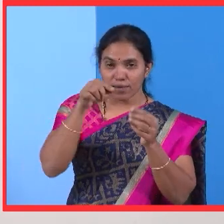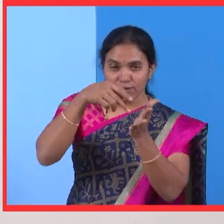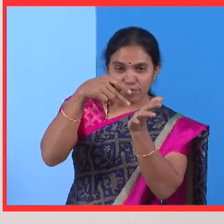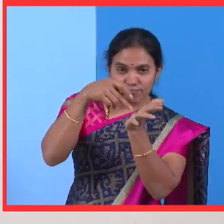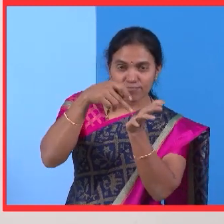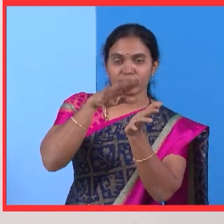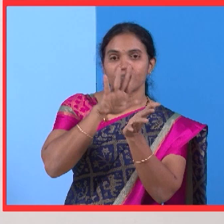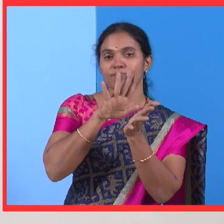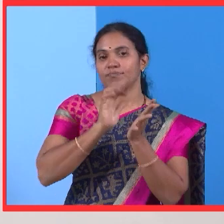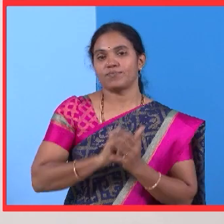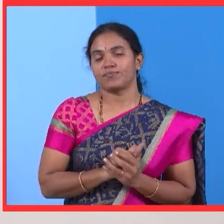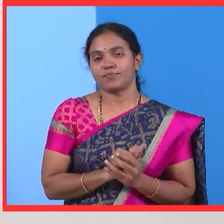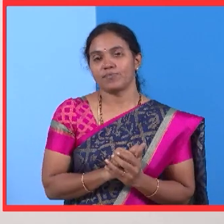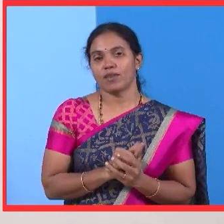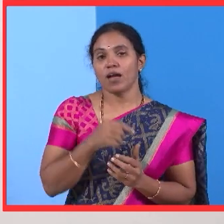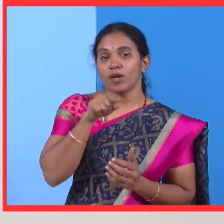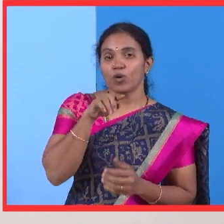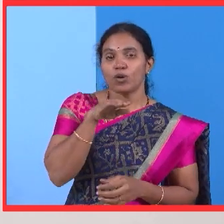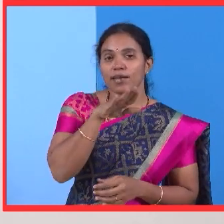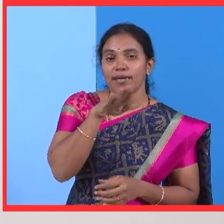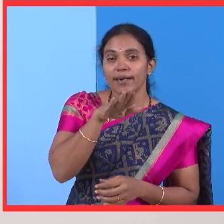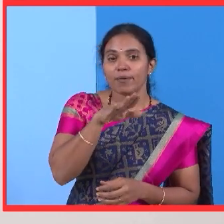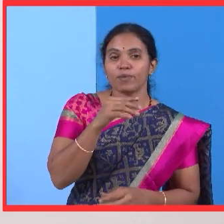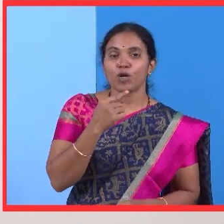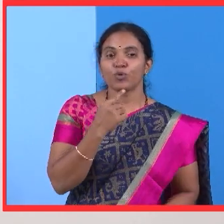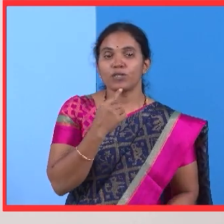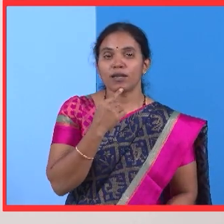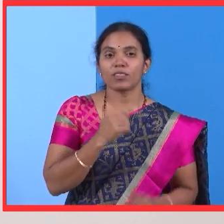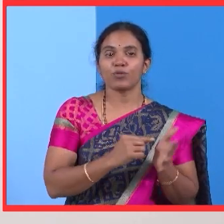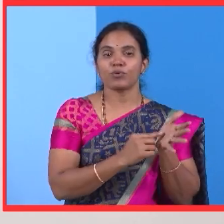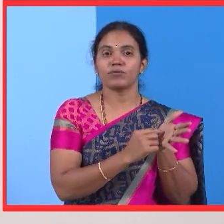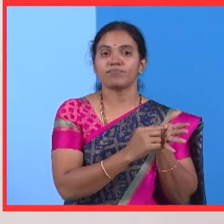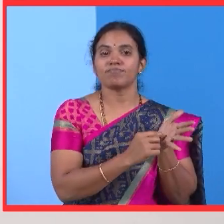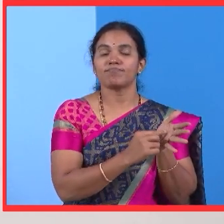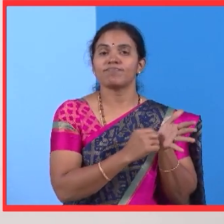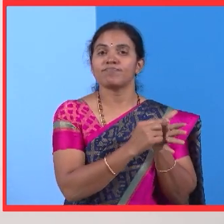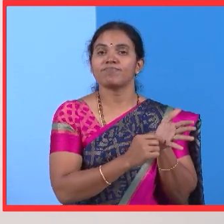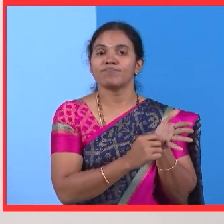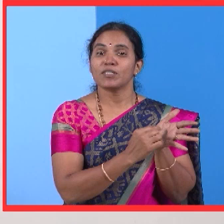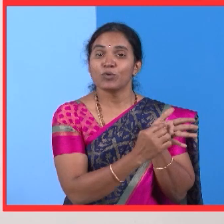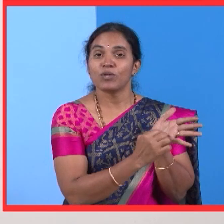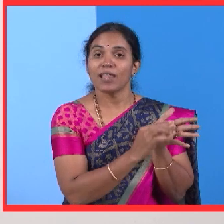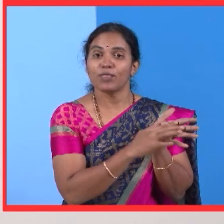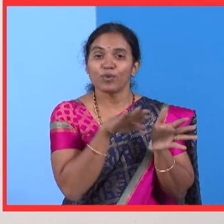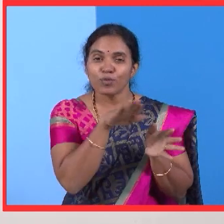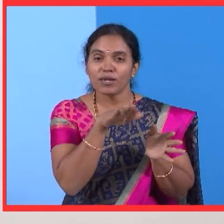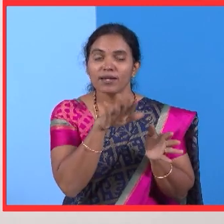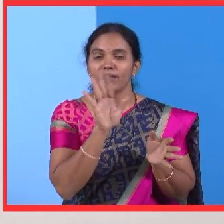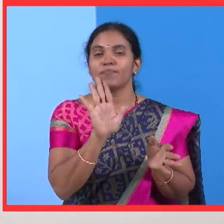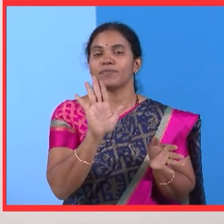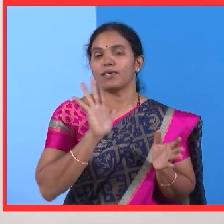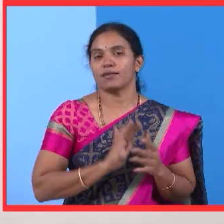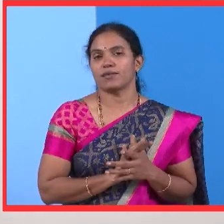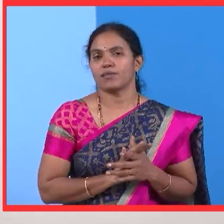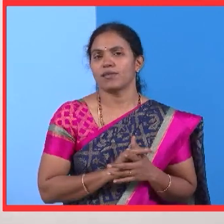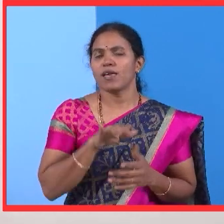இந்த குத்தத்தூரின் தீர்க்கரேகை மற்றும் அட்சரேகையை பொறுத்து மங்களூருவில் உள்ள குத்தத்தூர் எந்த